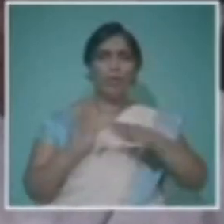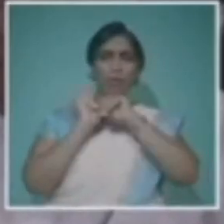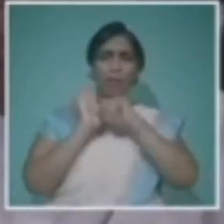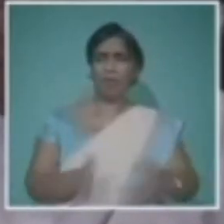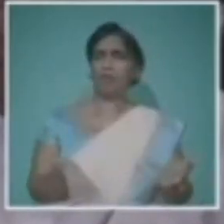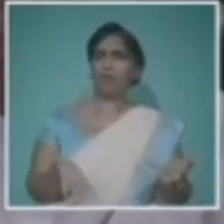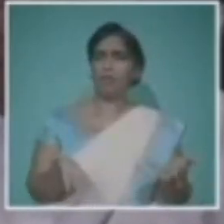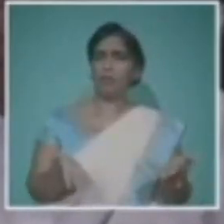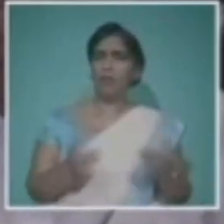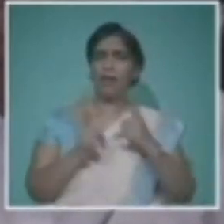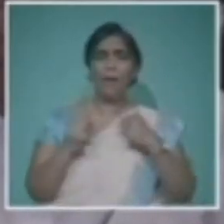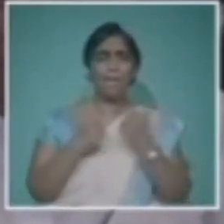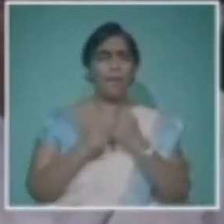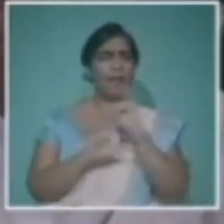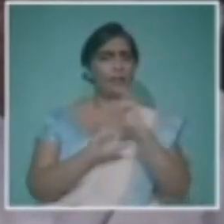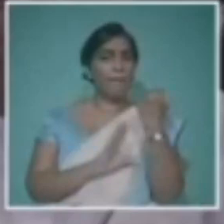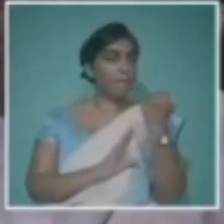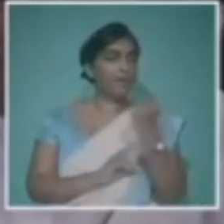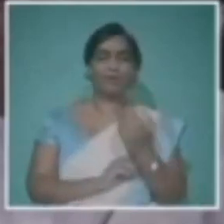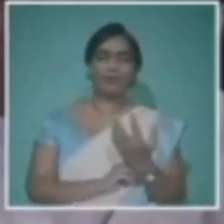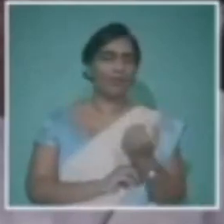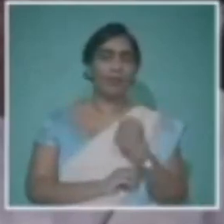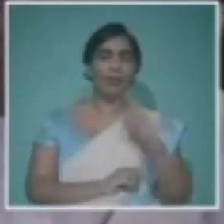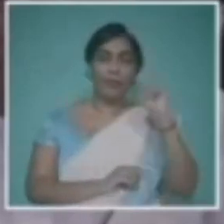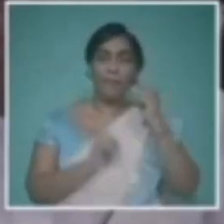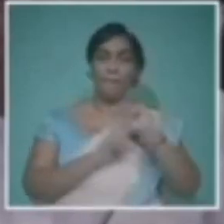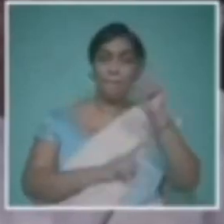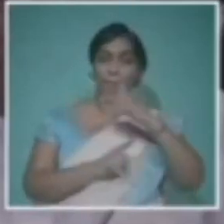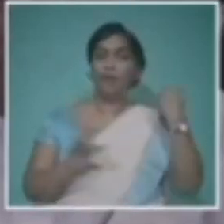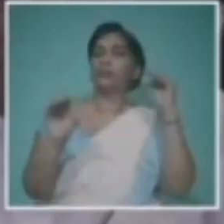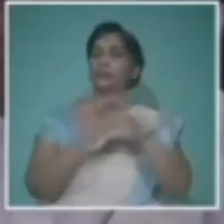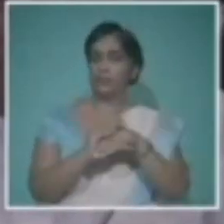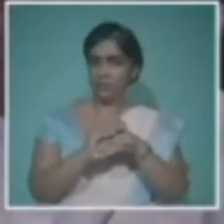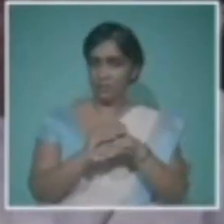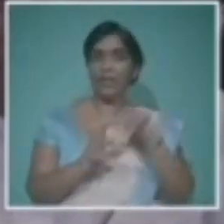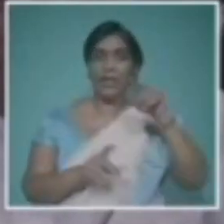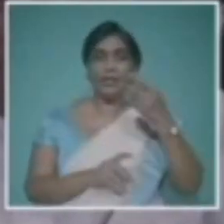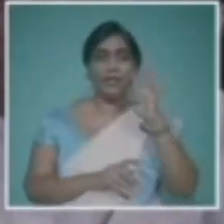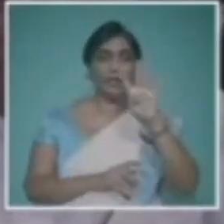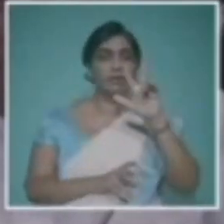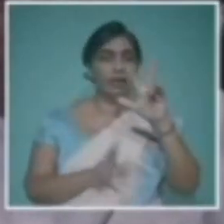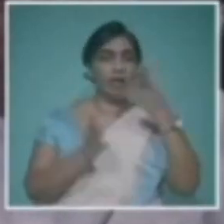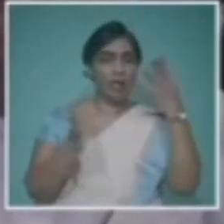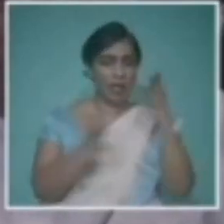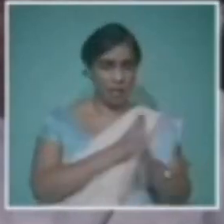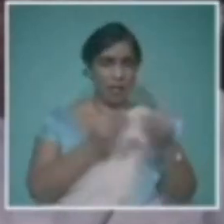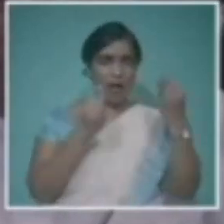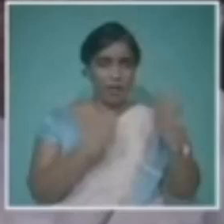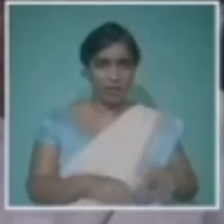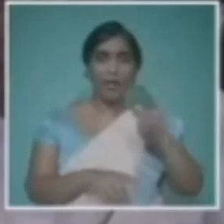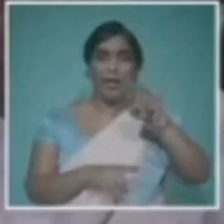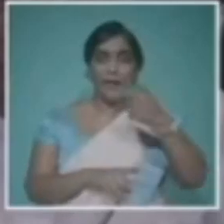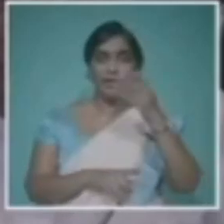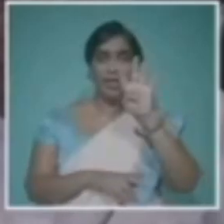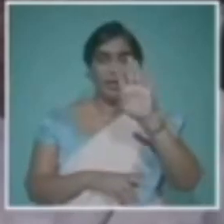කළා. අප්‍රේල් 16 එහෙම බලයක් නැහැ. එහෙනම් ඉස්සෙල්ලා පාර්ලිමේන්තුවට එන්න ඕන. 148 අසාර්ථක වුණා නම්